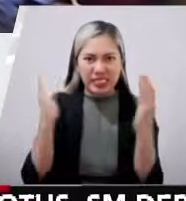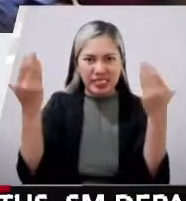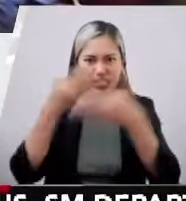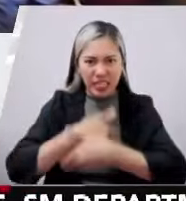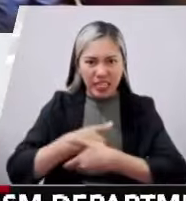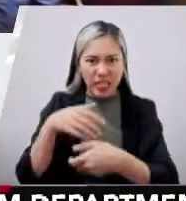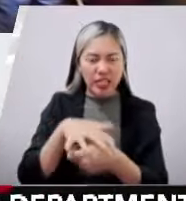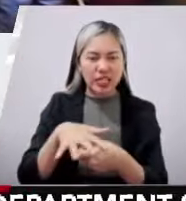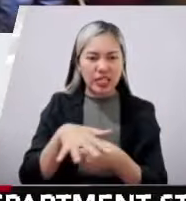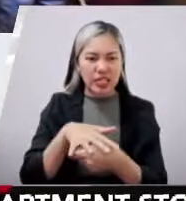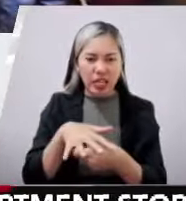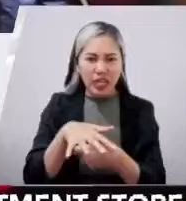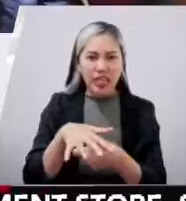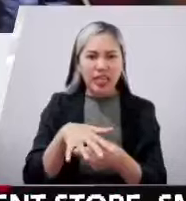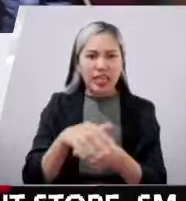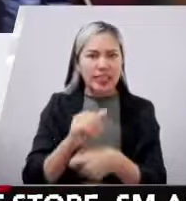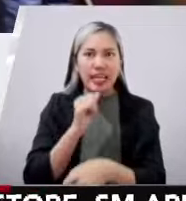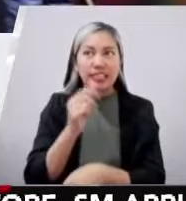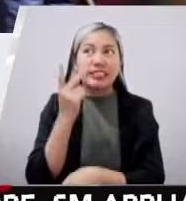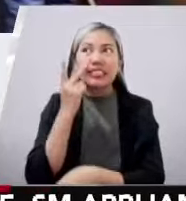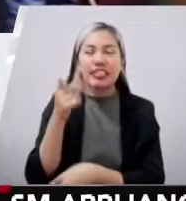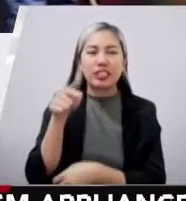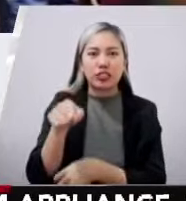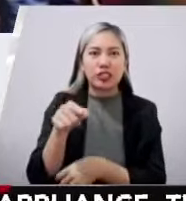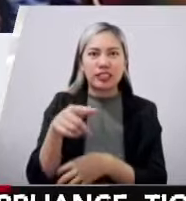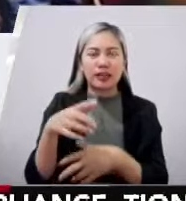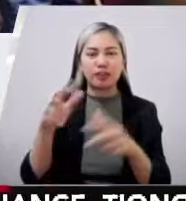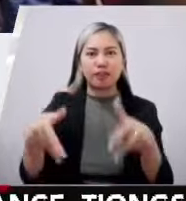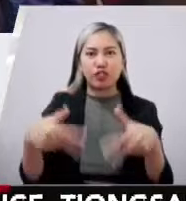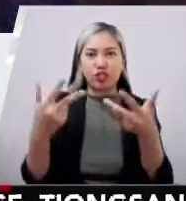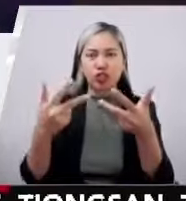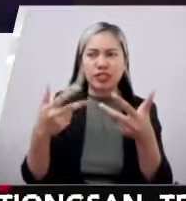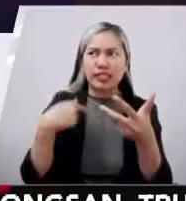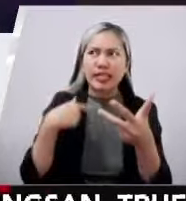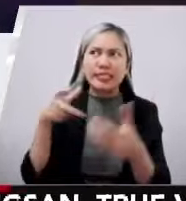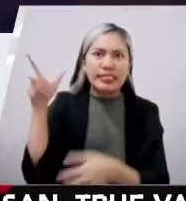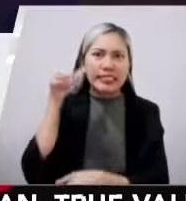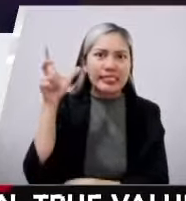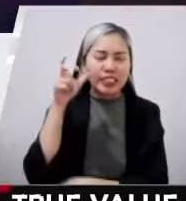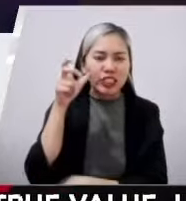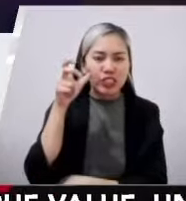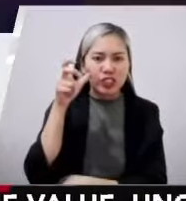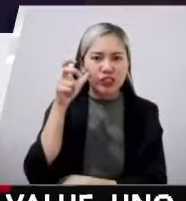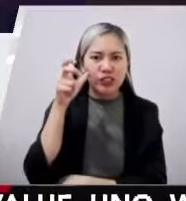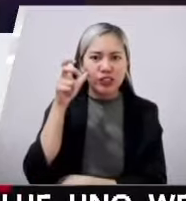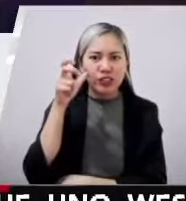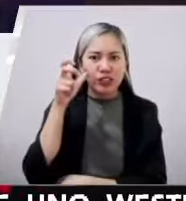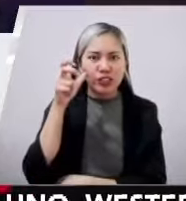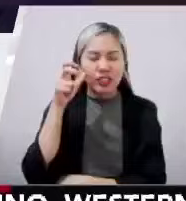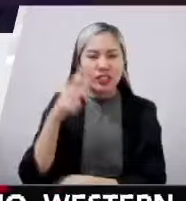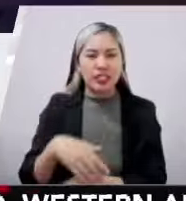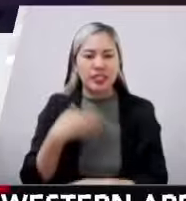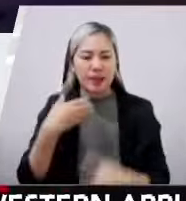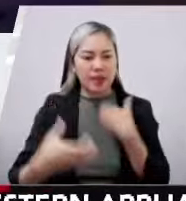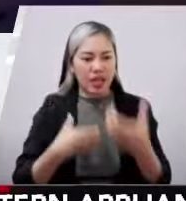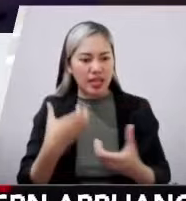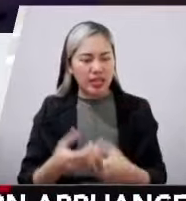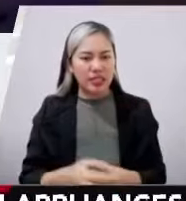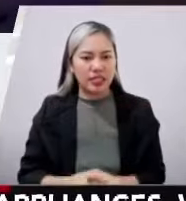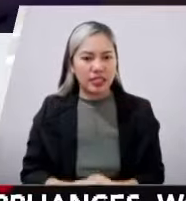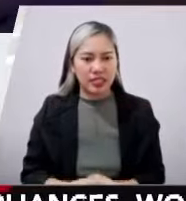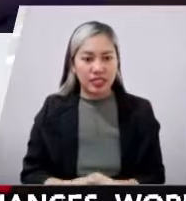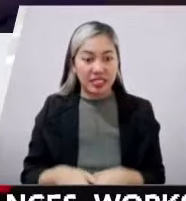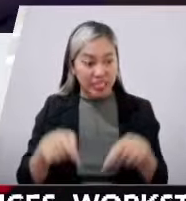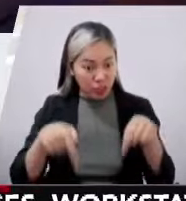nakita sa video call, doon na nangyari. Narinig ko na lang yung sinabi ng mga ano na, dito na ba? Huwag